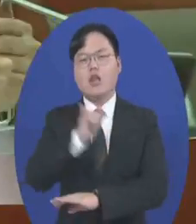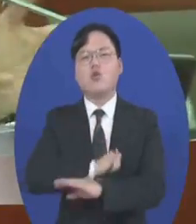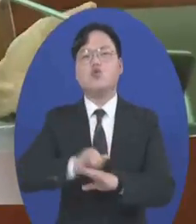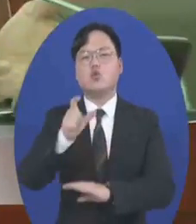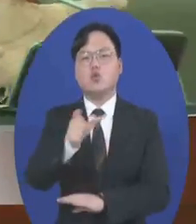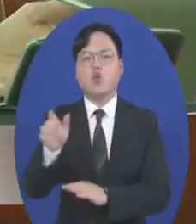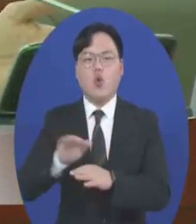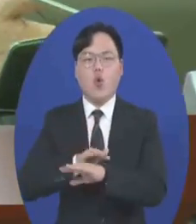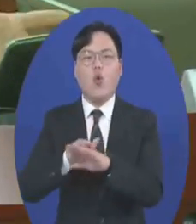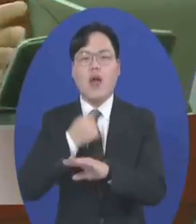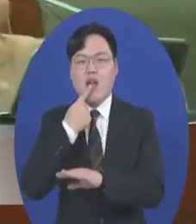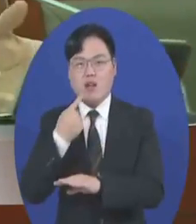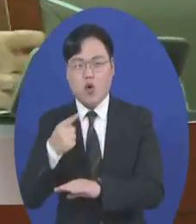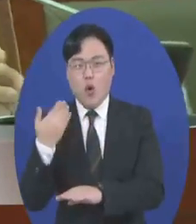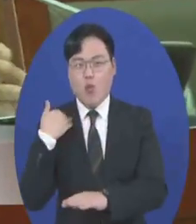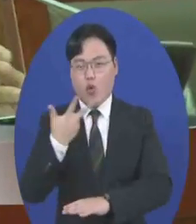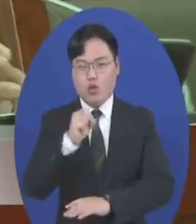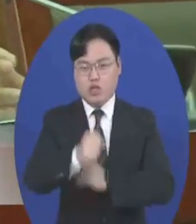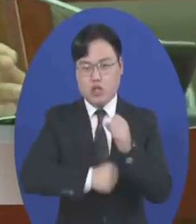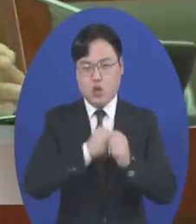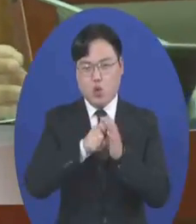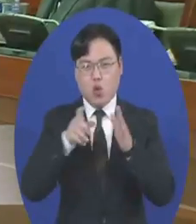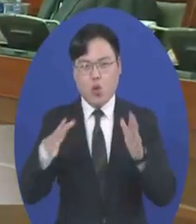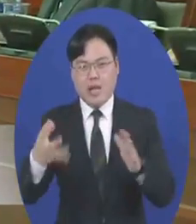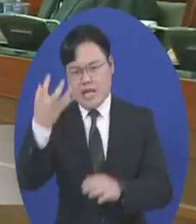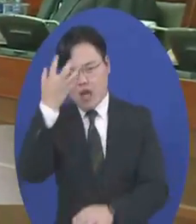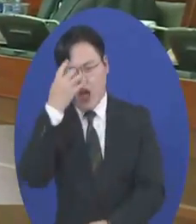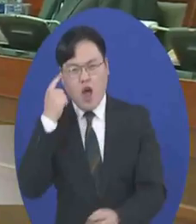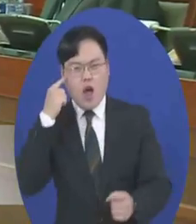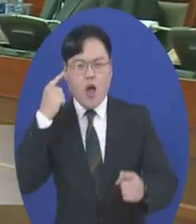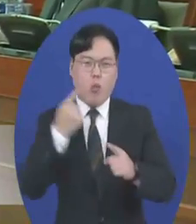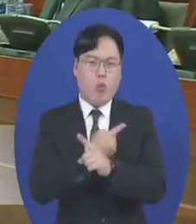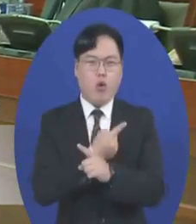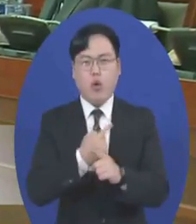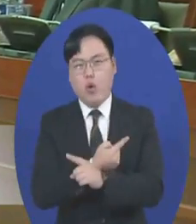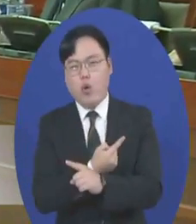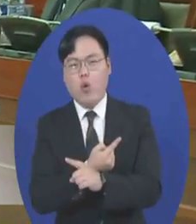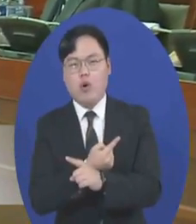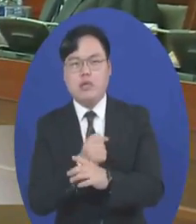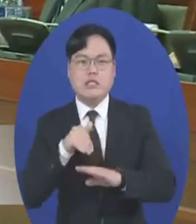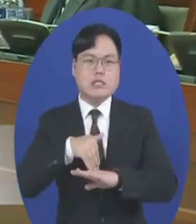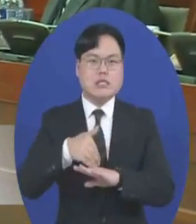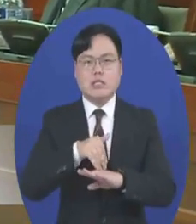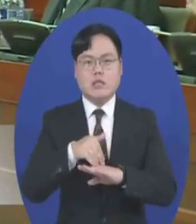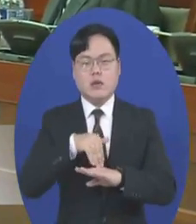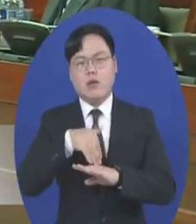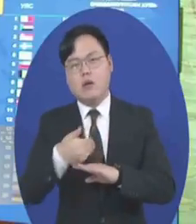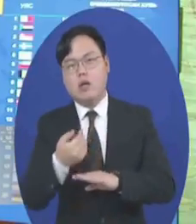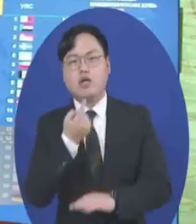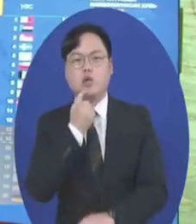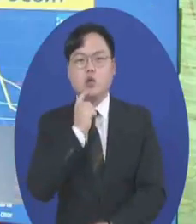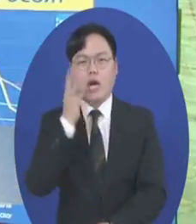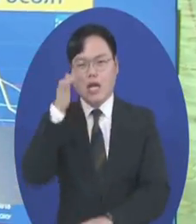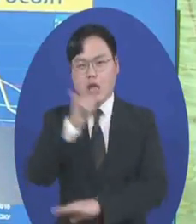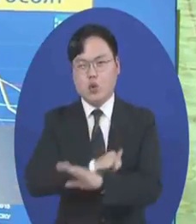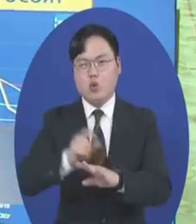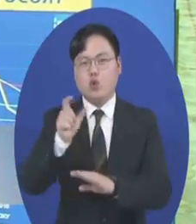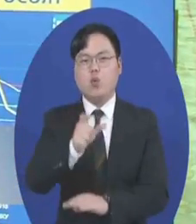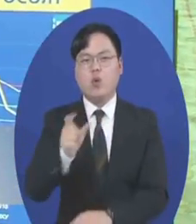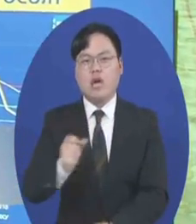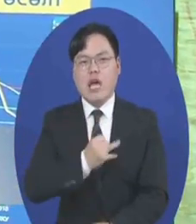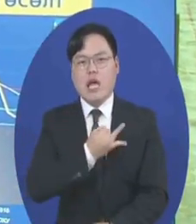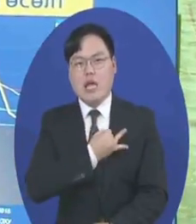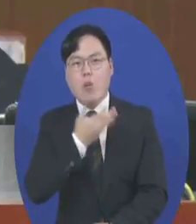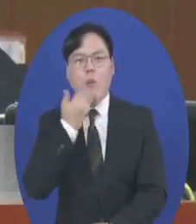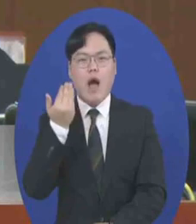хүслээ. Өнгөрсөн 30 жилийн хугацаанд засгийн газрын ойлголцоогүй шийдвэр тогтворгүй байдлаас болж гадаадын хөрөнгө оруулагчдын итгэлийг алдаж